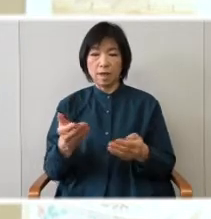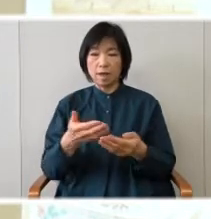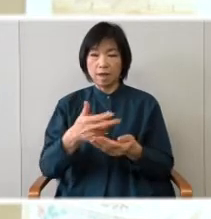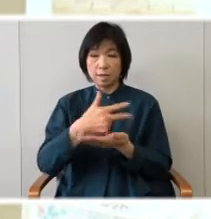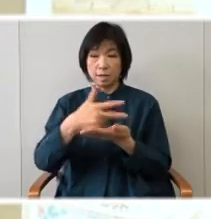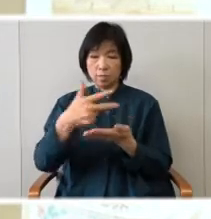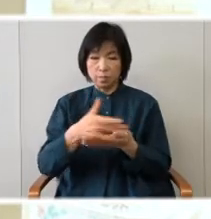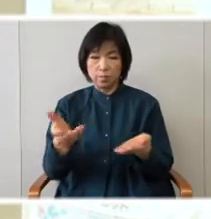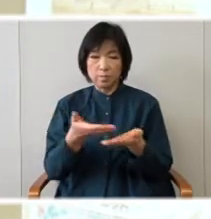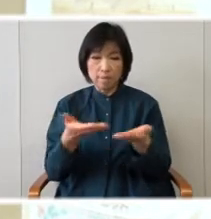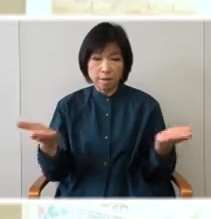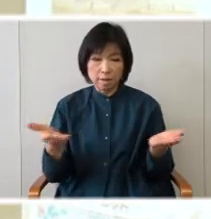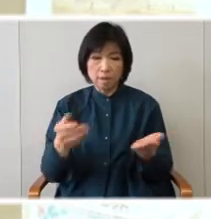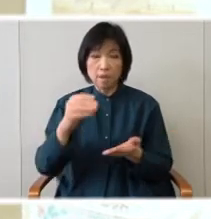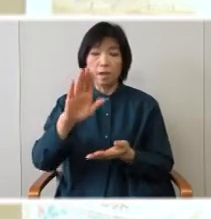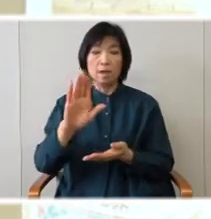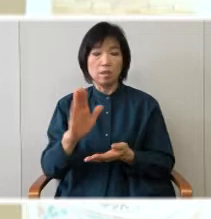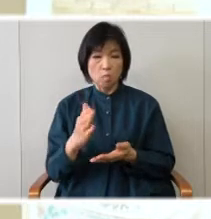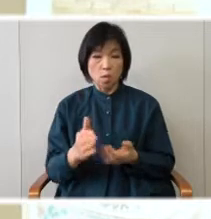料、